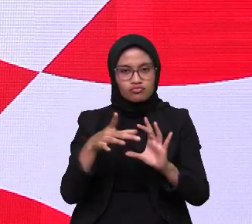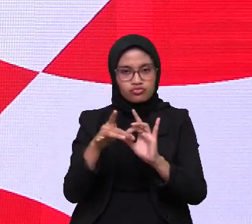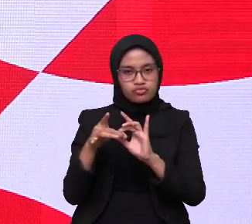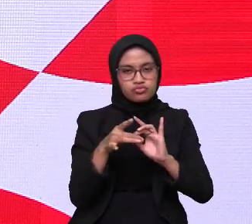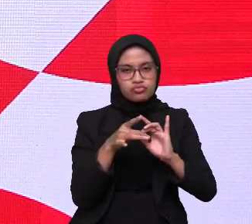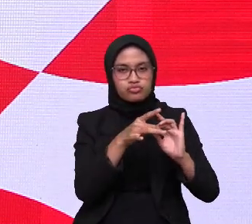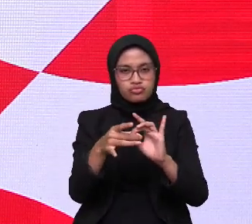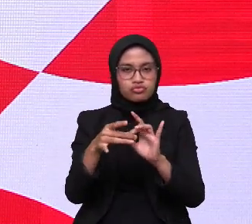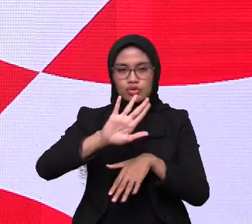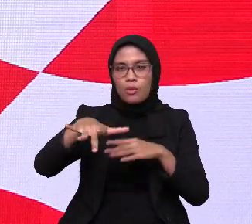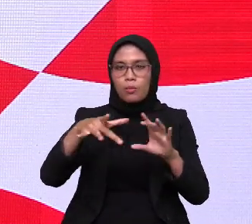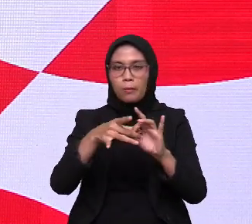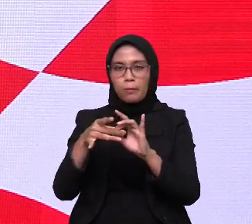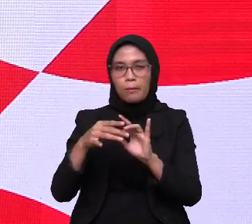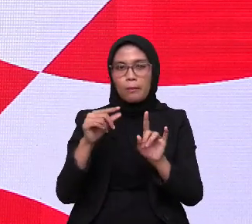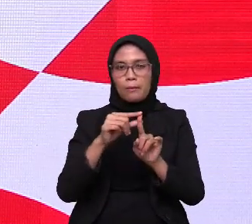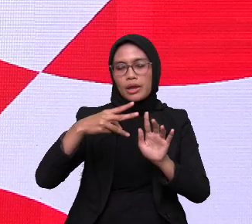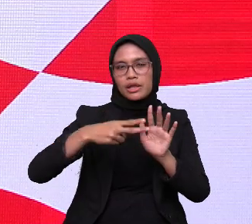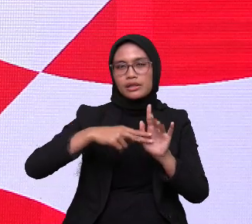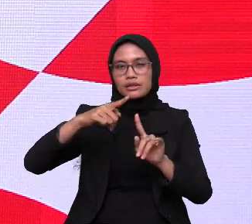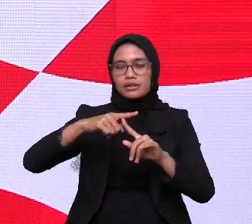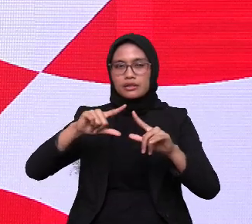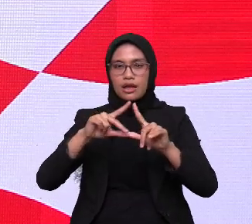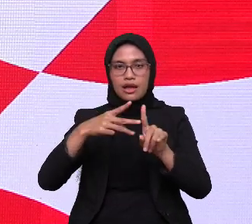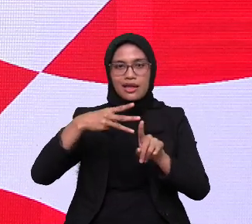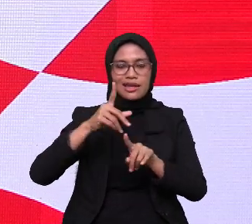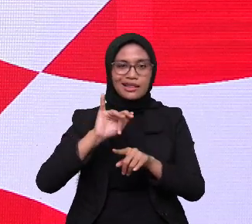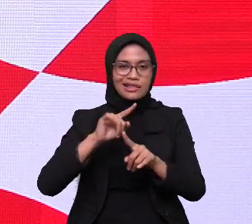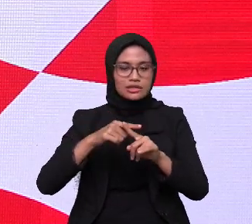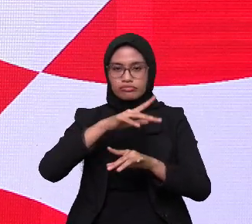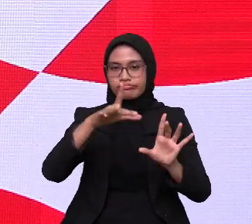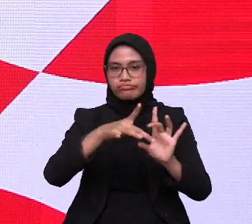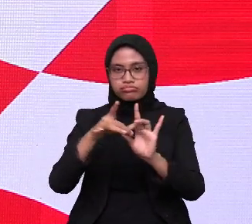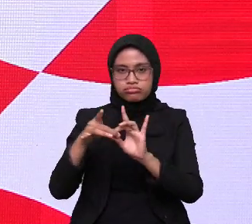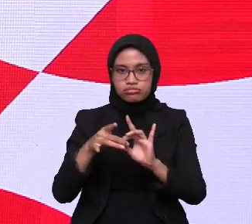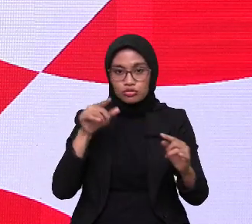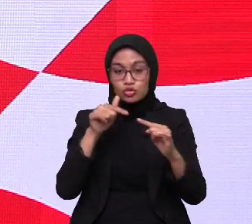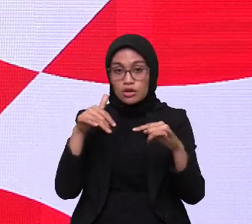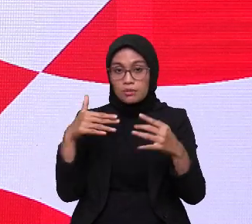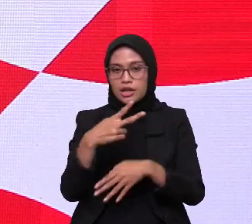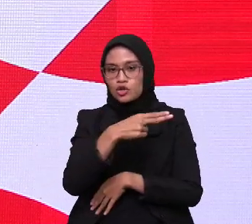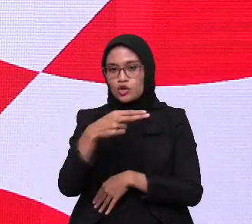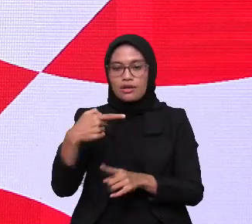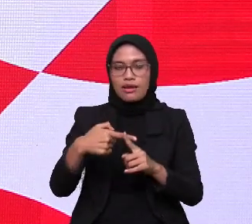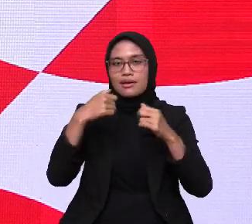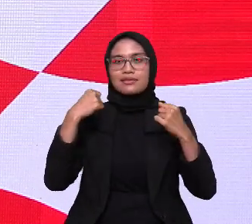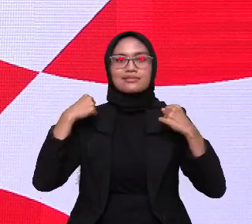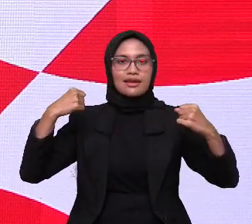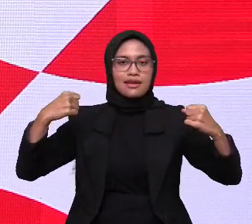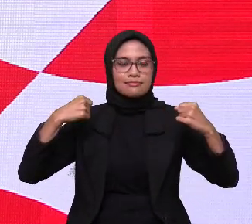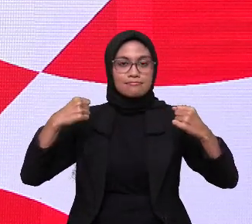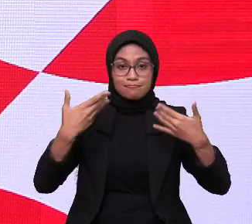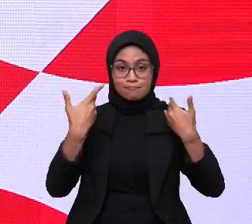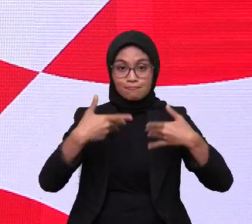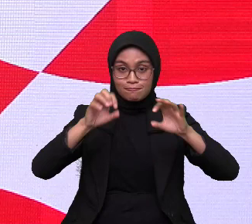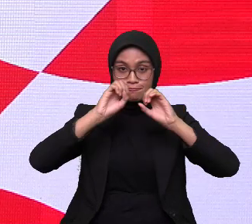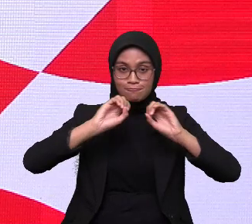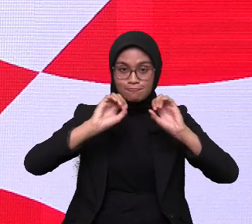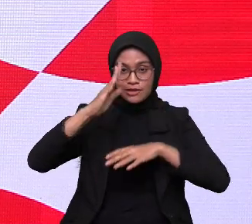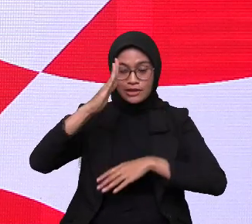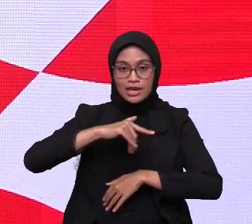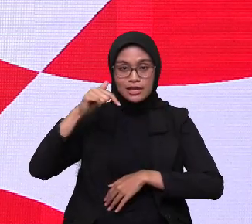utamakan upaya pencegahan dan promotif untuk Indonesia yang lebih sehat sekian konferensi